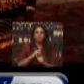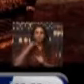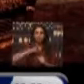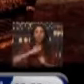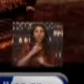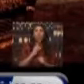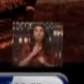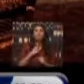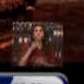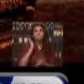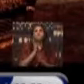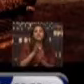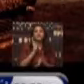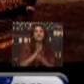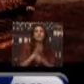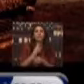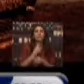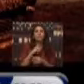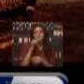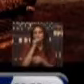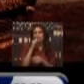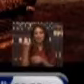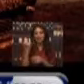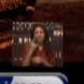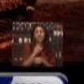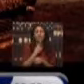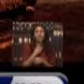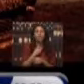امارس الهواية، و